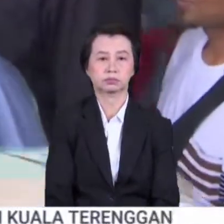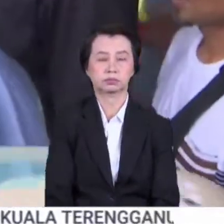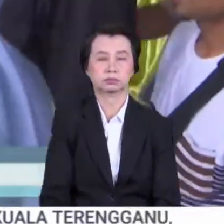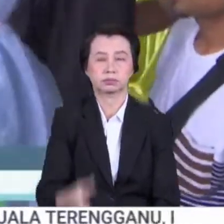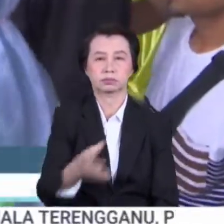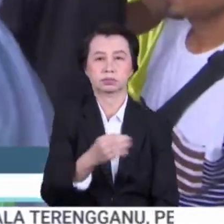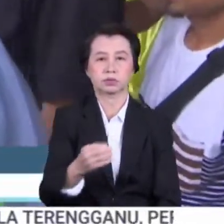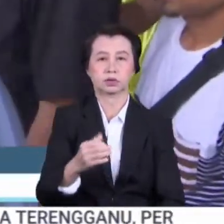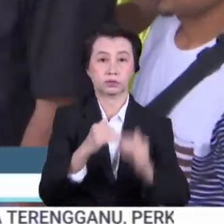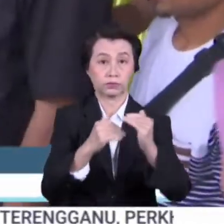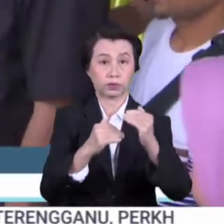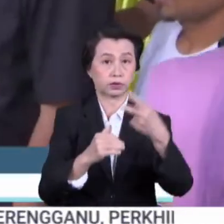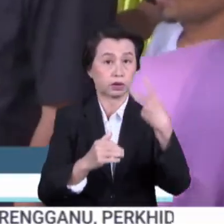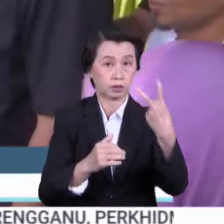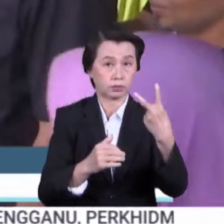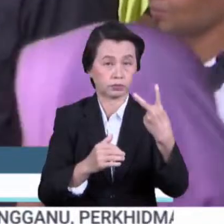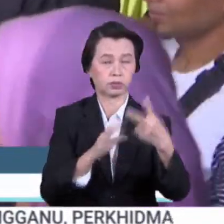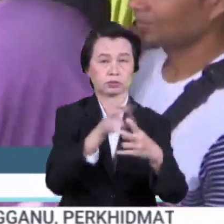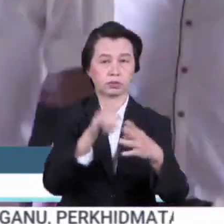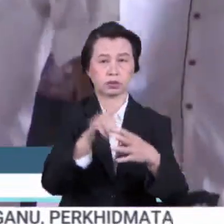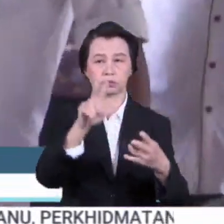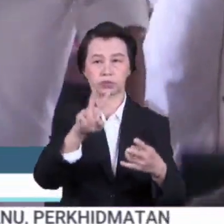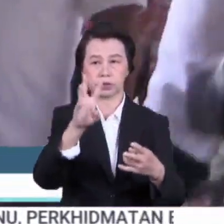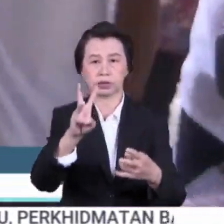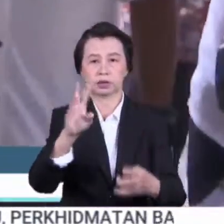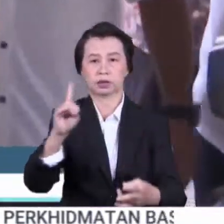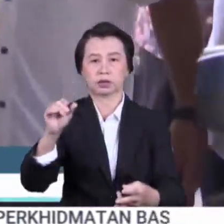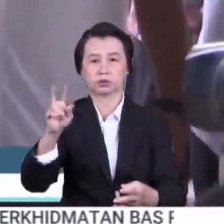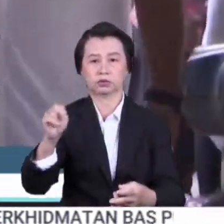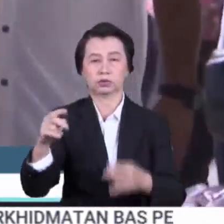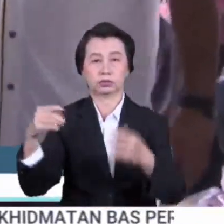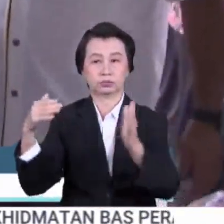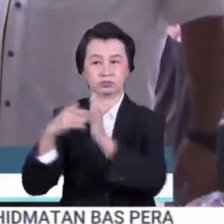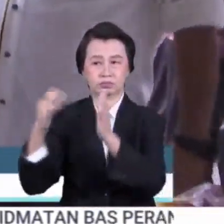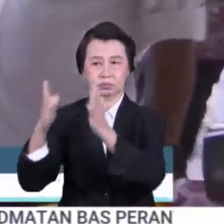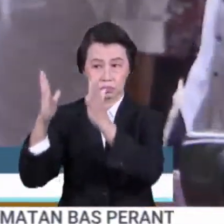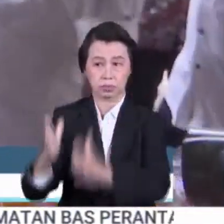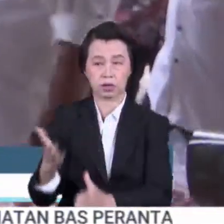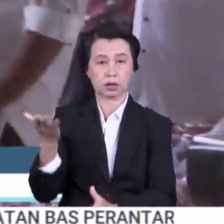Manakala fasa kedua melibatkan 26 dun pembangkang.